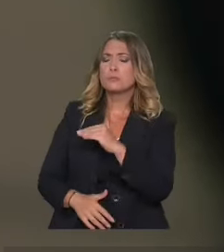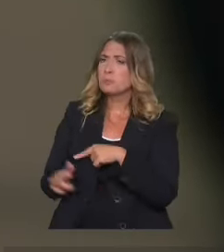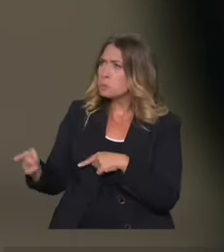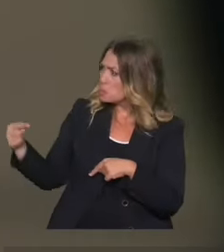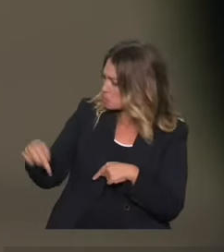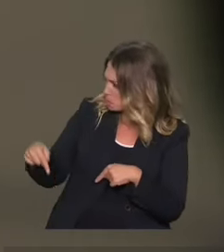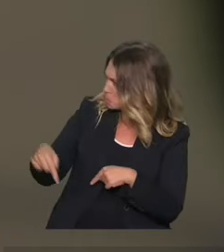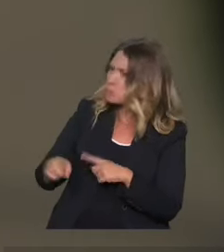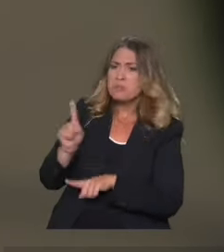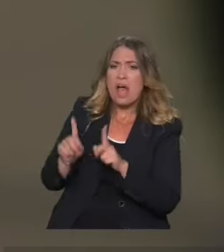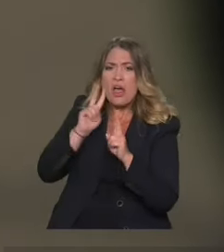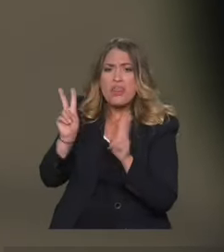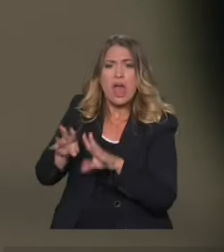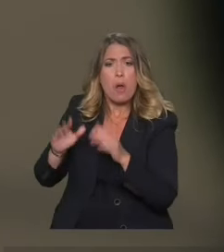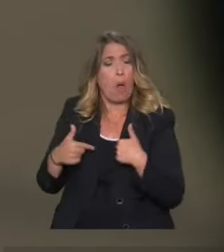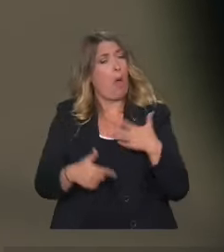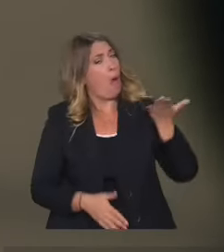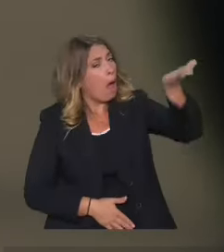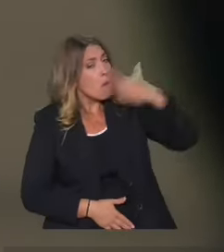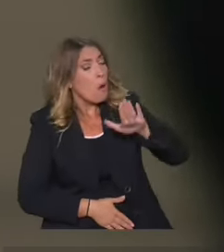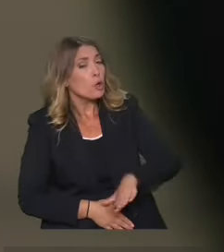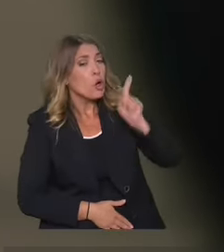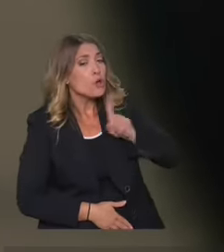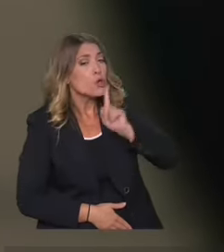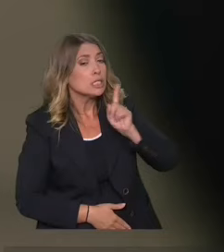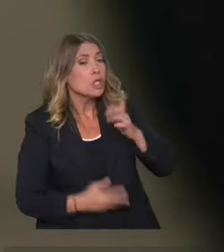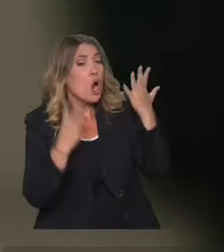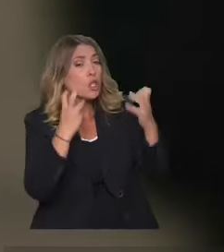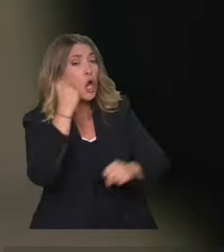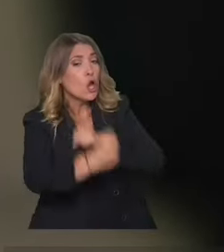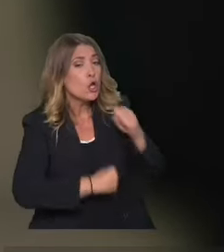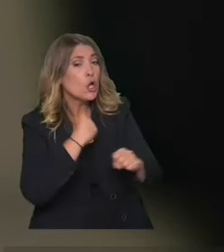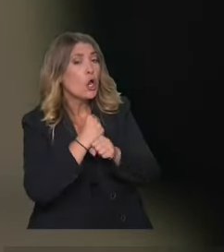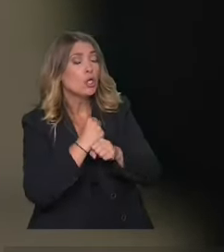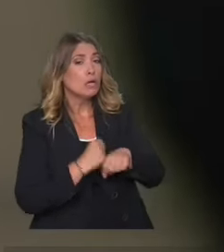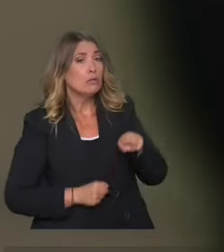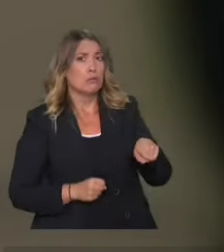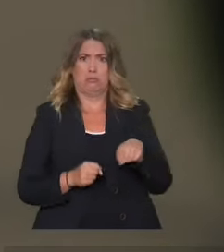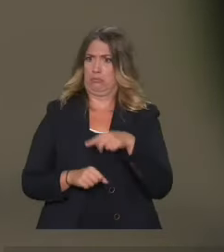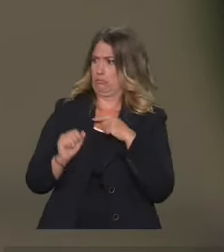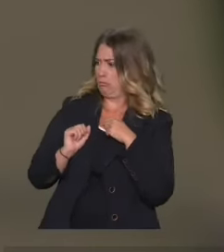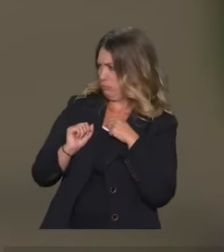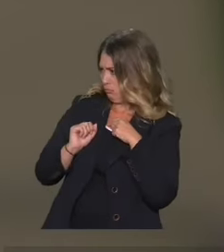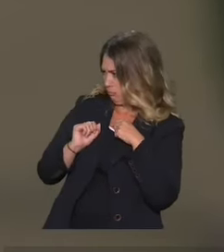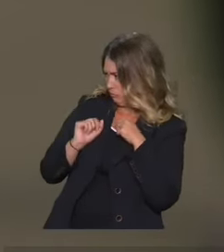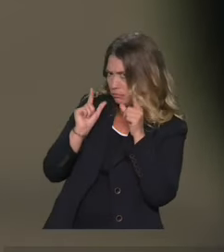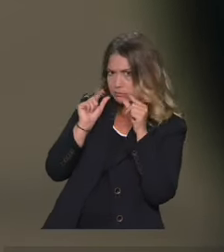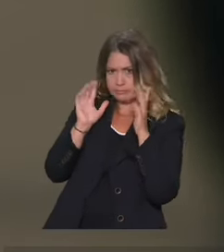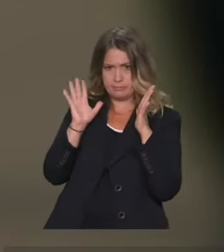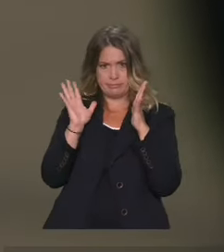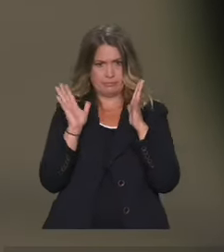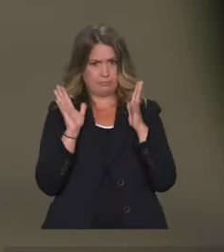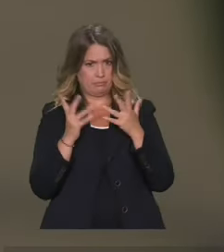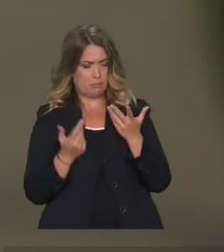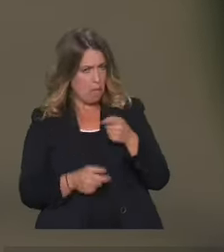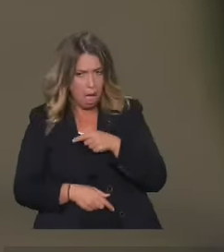said, I've been coming up here ever since I was a little girl, so over 80 years. And you could see the clogs thinking. He said, well, if you've been coming up here for 80 years, you